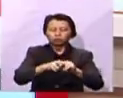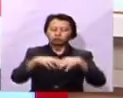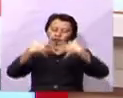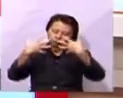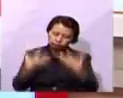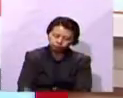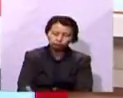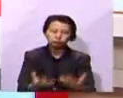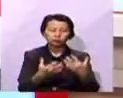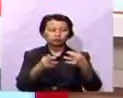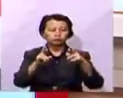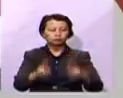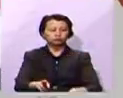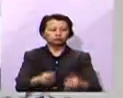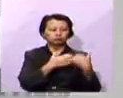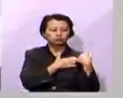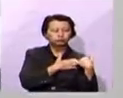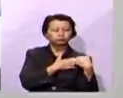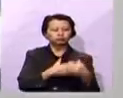rakyat.